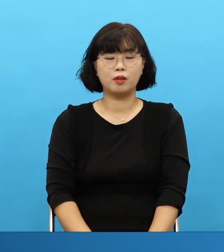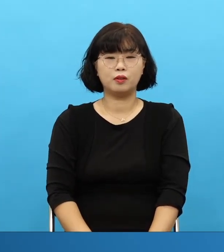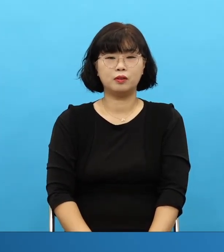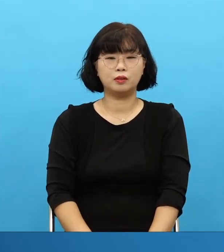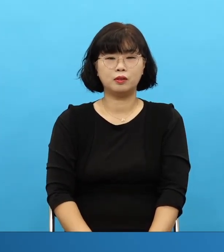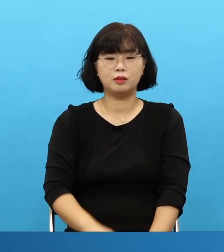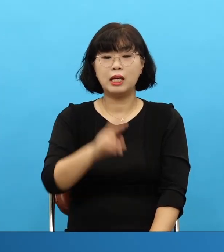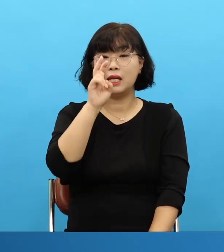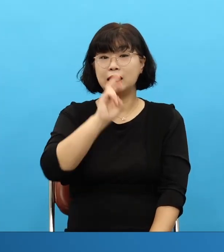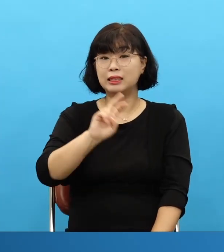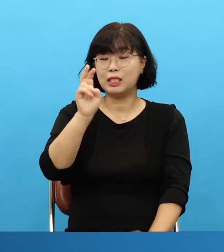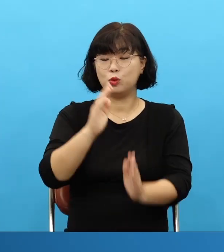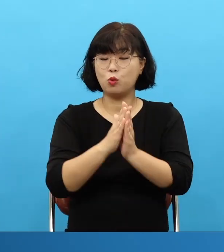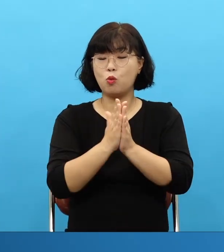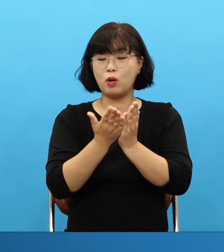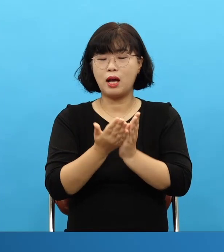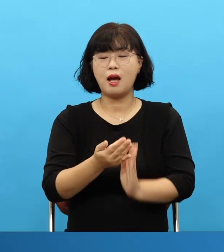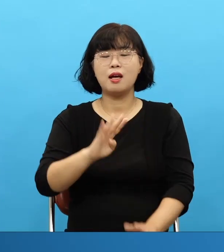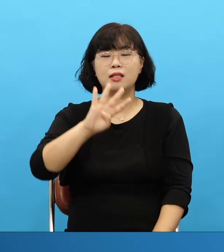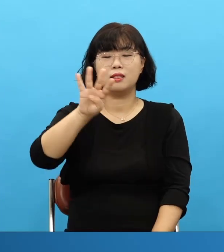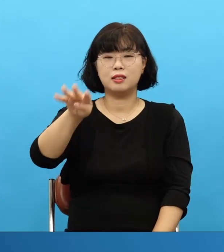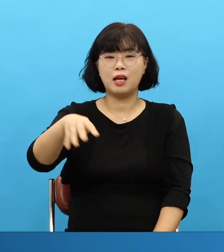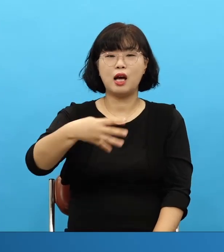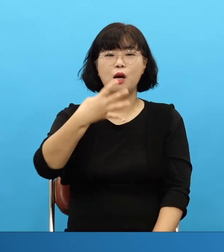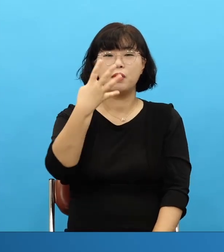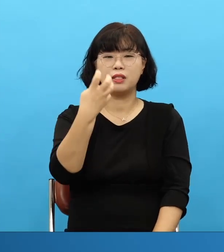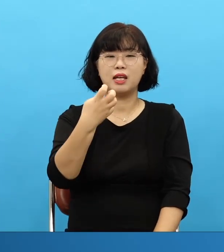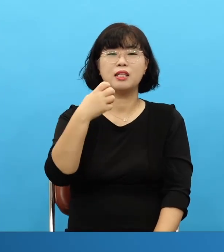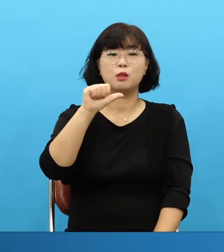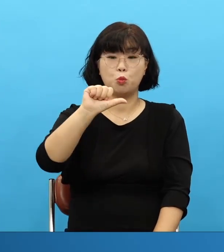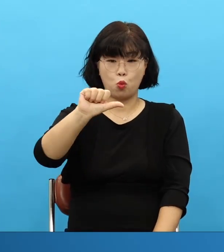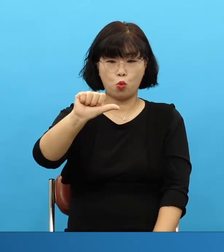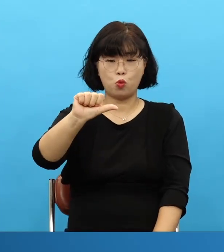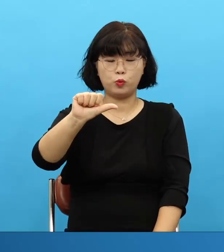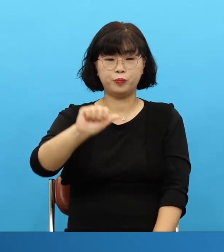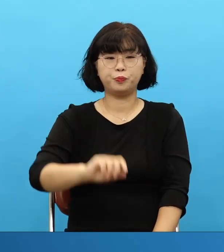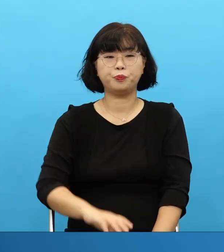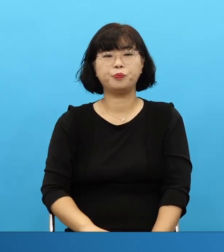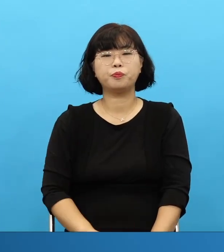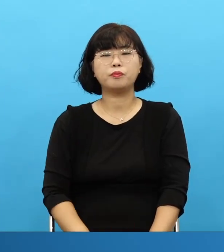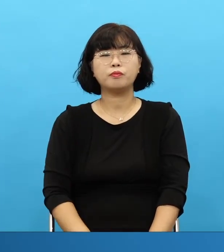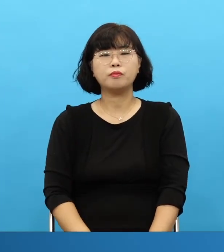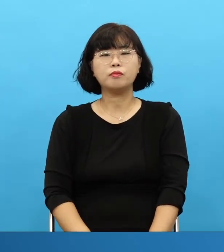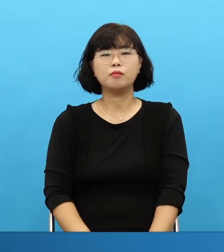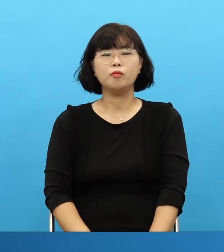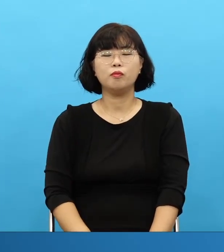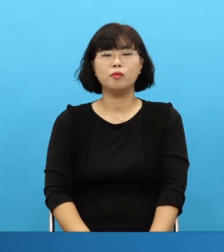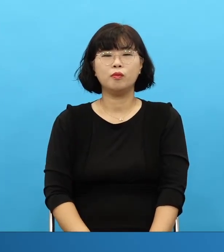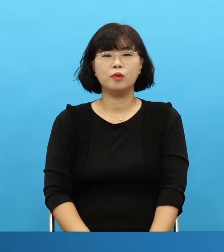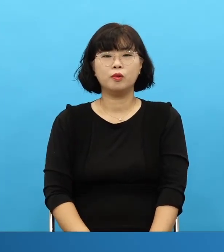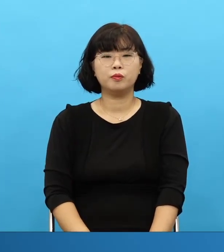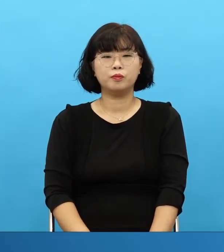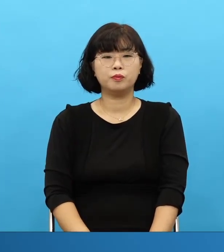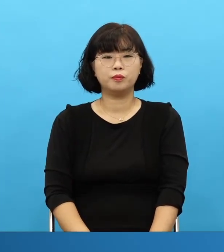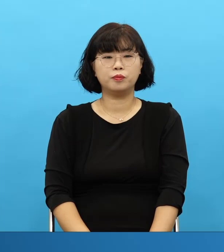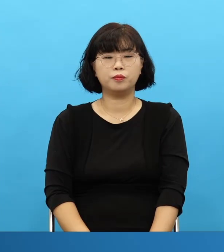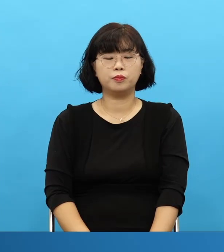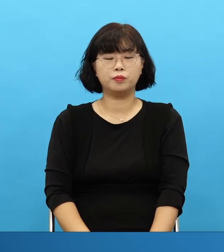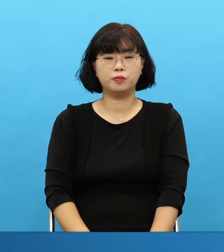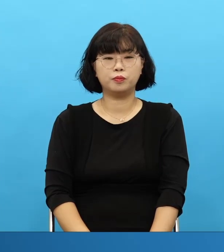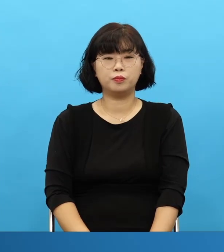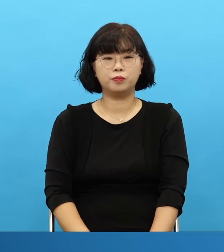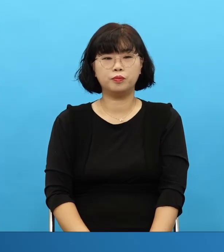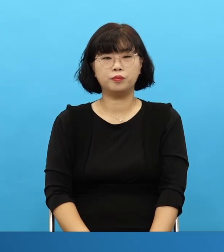445장 찬송드립니다. 태산을 넘어 험곡에 가도 빛 가운데로 걸어가면